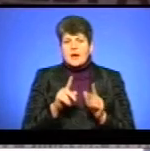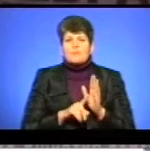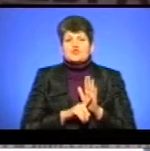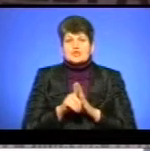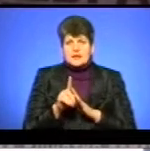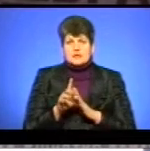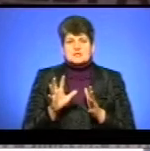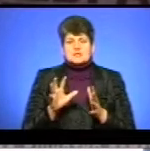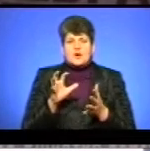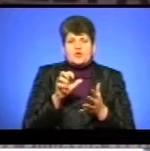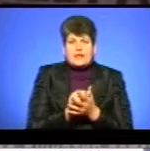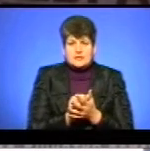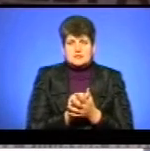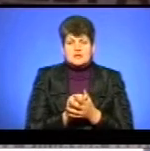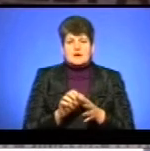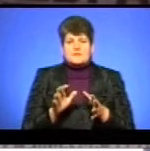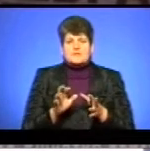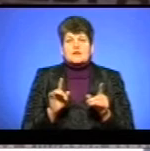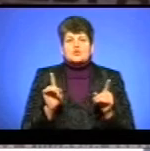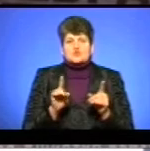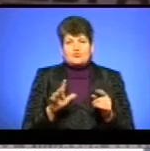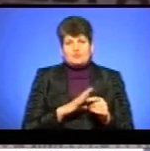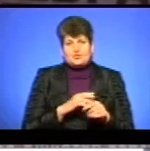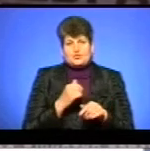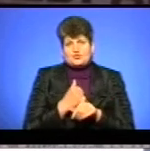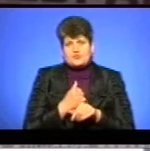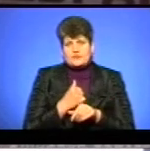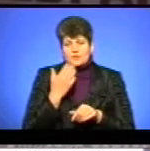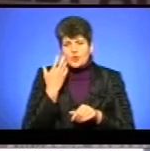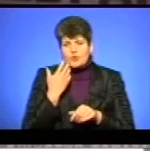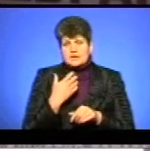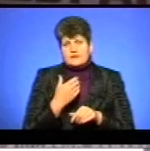анексія, окупація, і що з ними було, коли вони